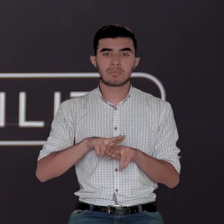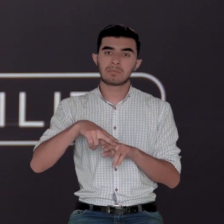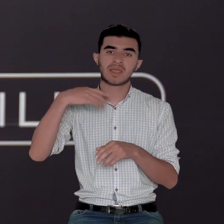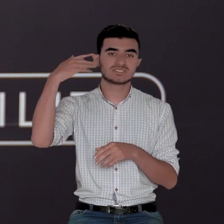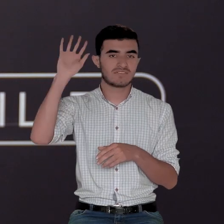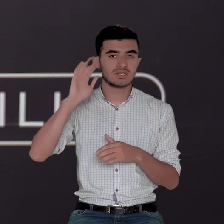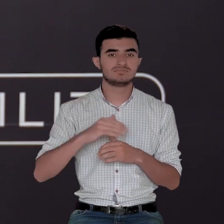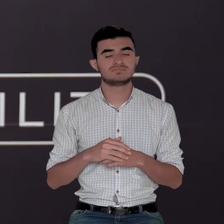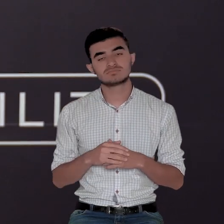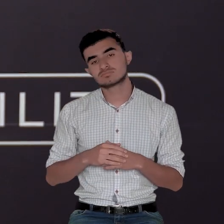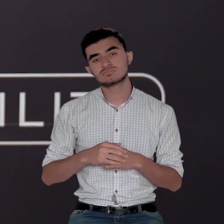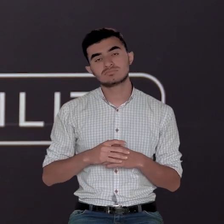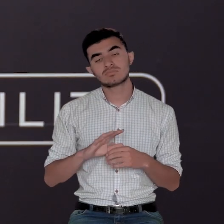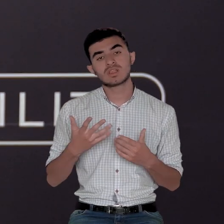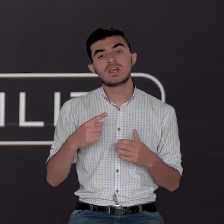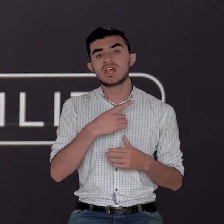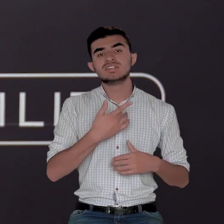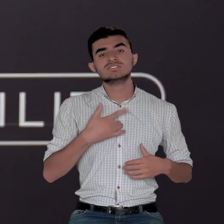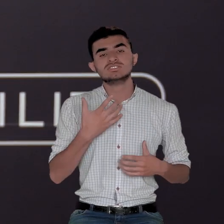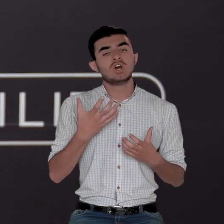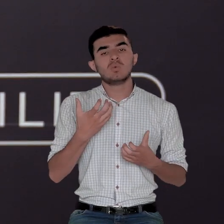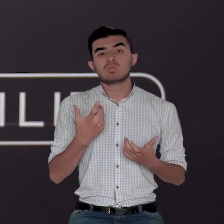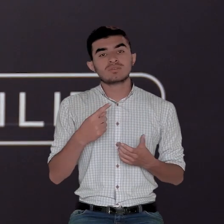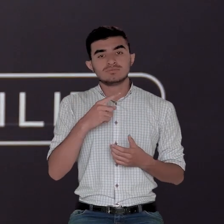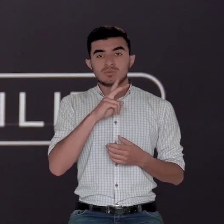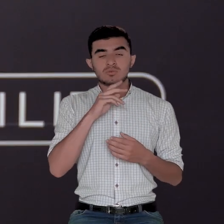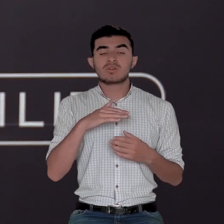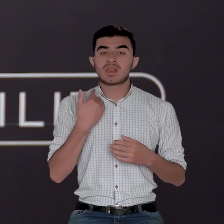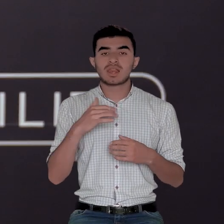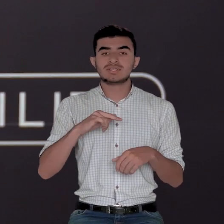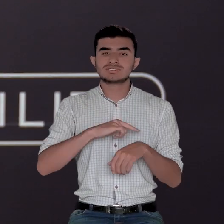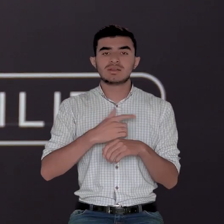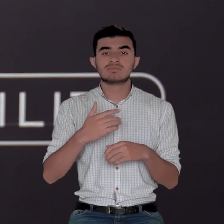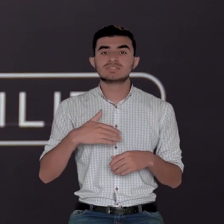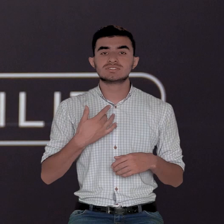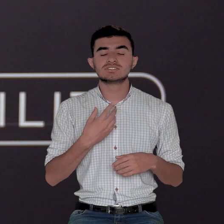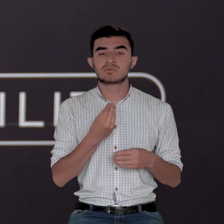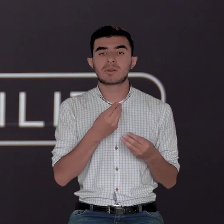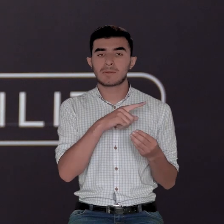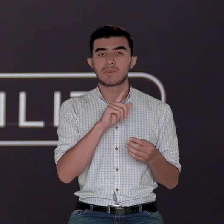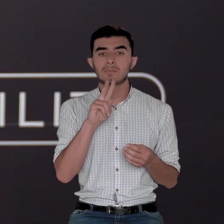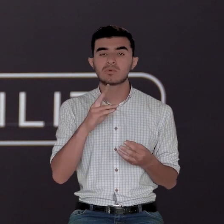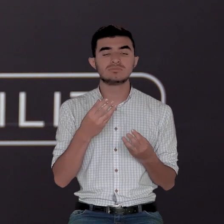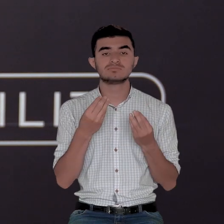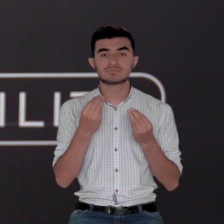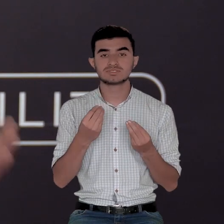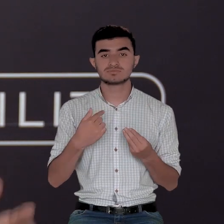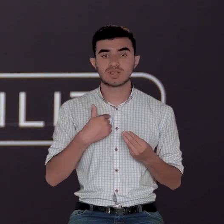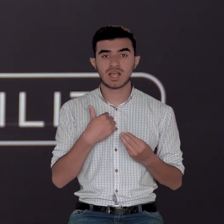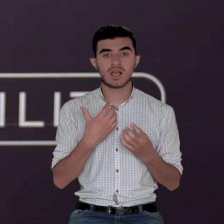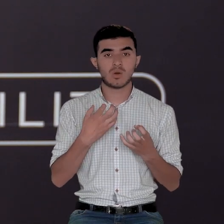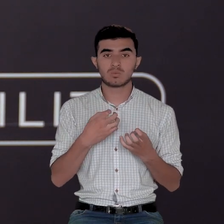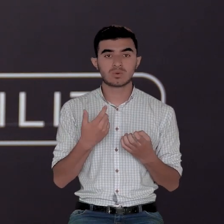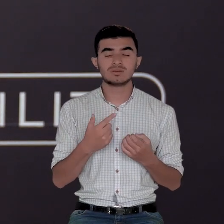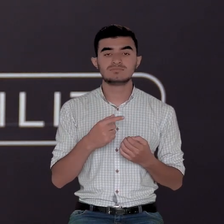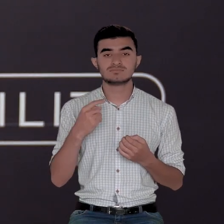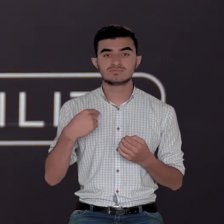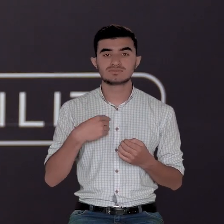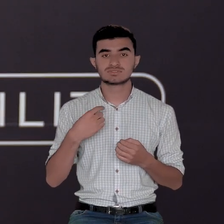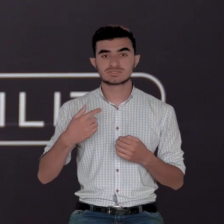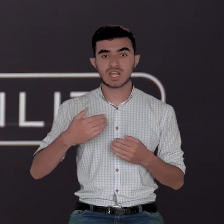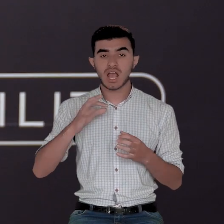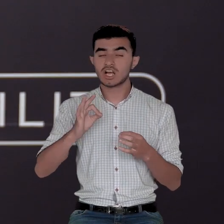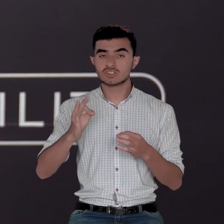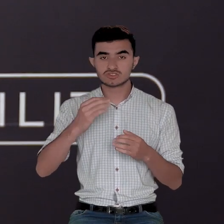इजहार किया इस कपल से. इसने रिक्वेस्ट की कि यार मैं तो इसके लिए इसको मतलब उस तरह से आम नहीं कर सका दुनिया